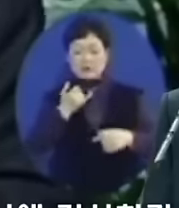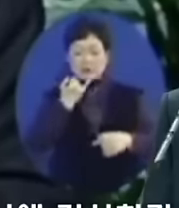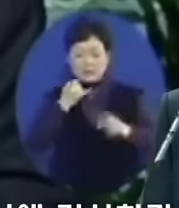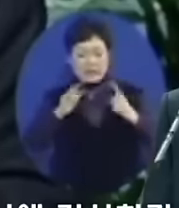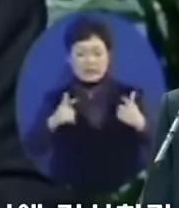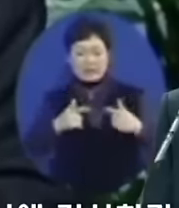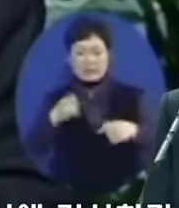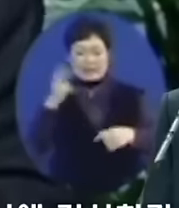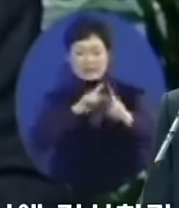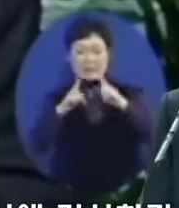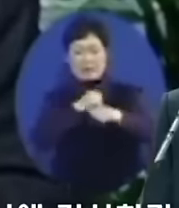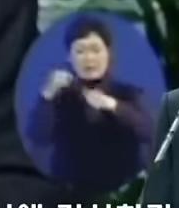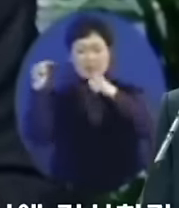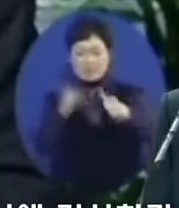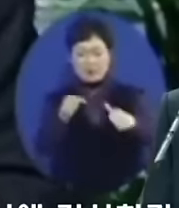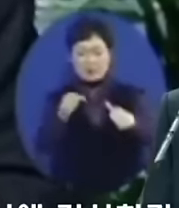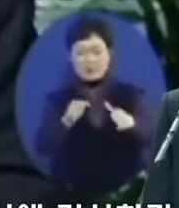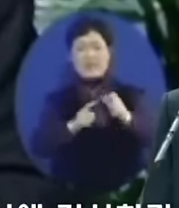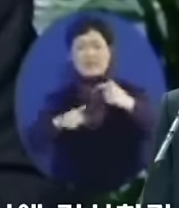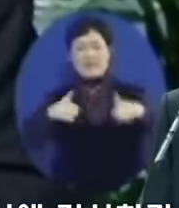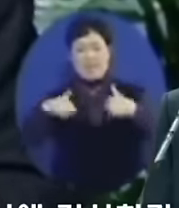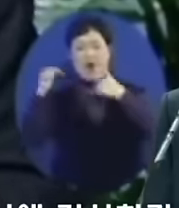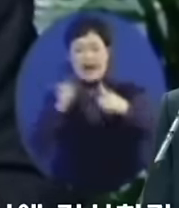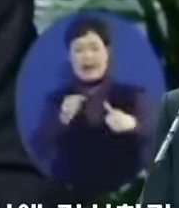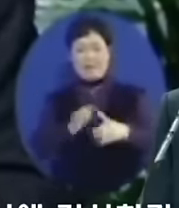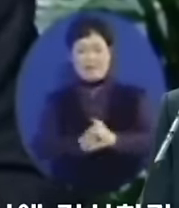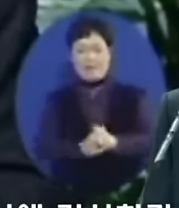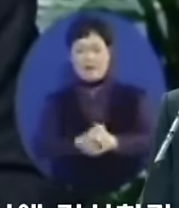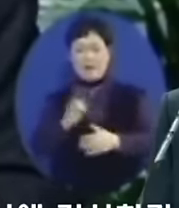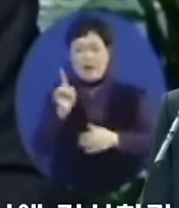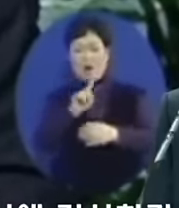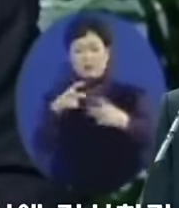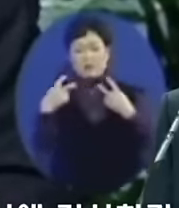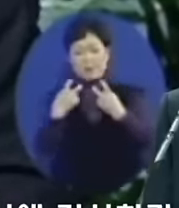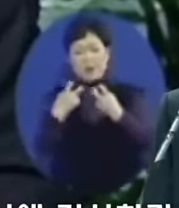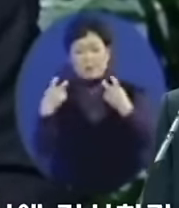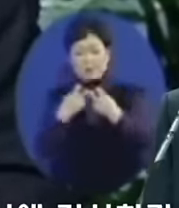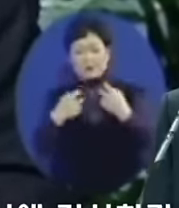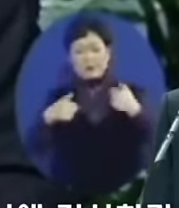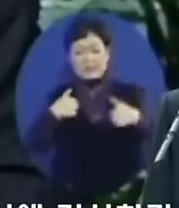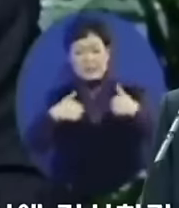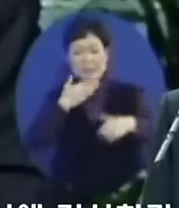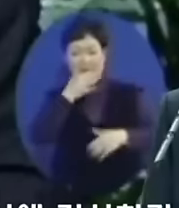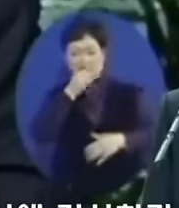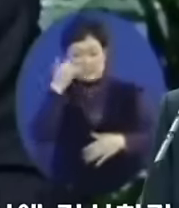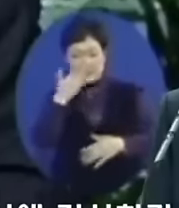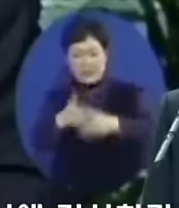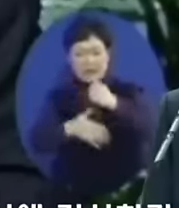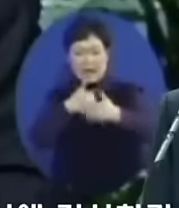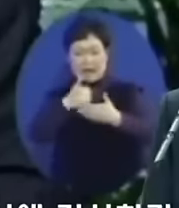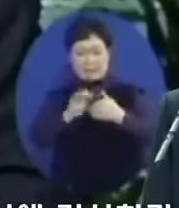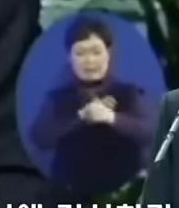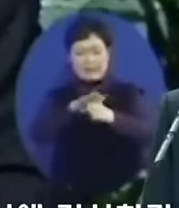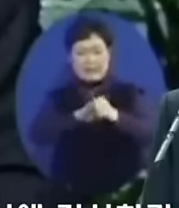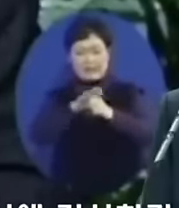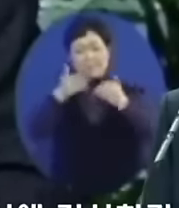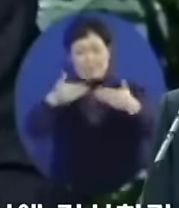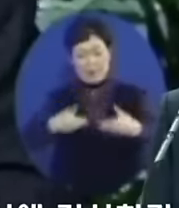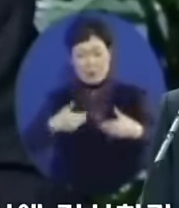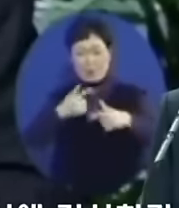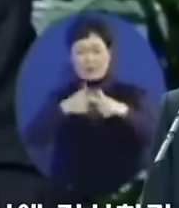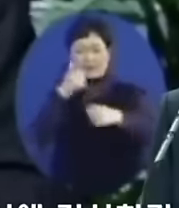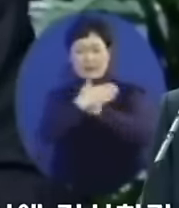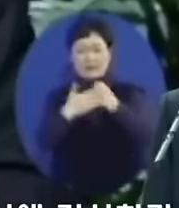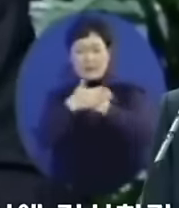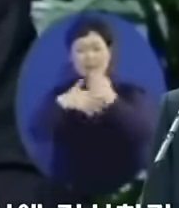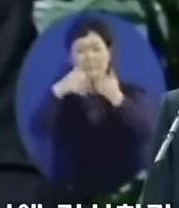기뻐하라. 하나님이 명령하신 것입니다. 어떻게 기뻐할 수 있습니까? 하나님의 사랑을 받고 예수님의